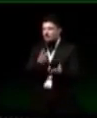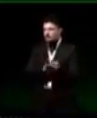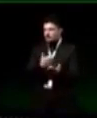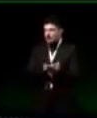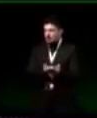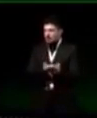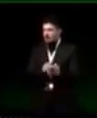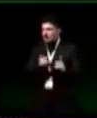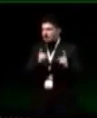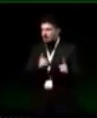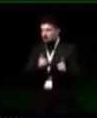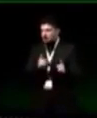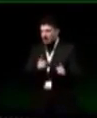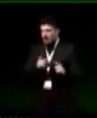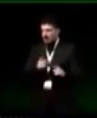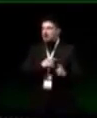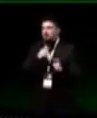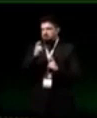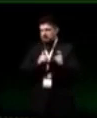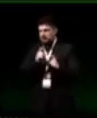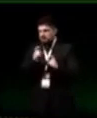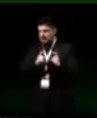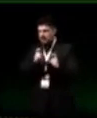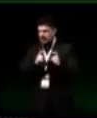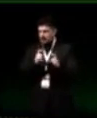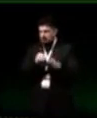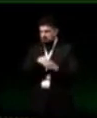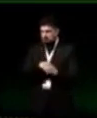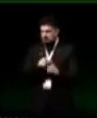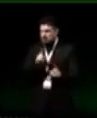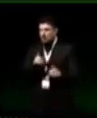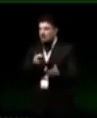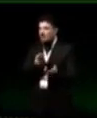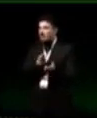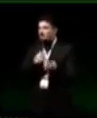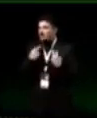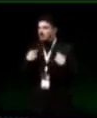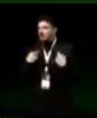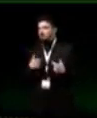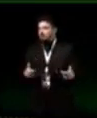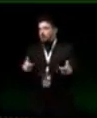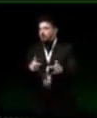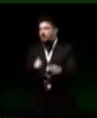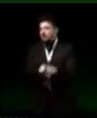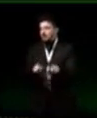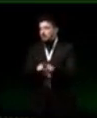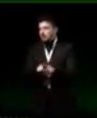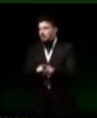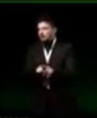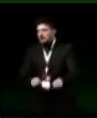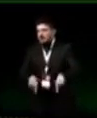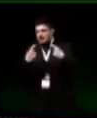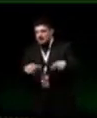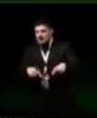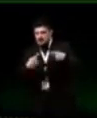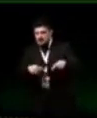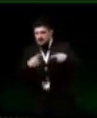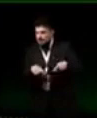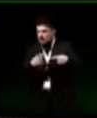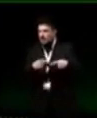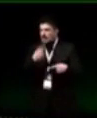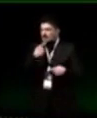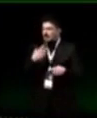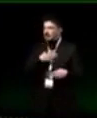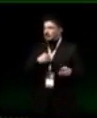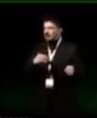e legittimo dibattito interno, viviamo quegli appuntamenti come una sorta di scontro all'arma bianca per il quale chi perde